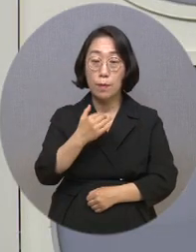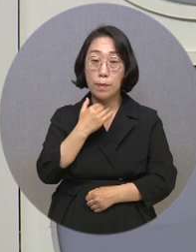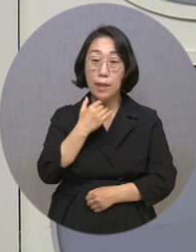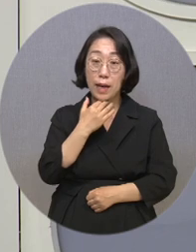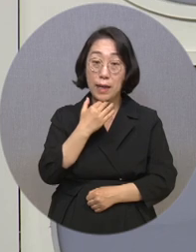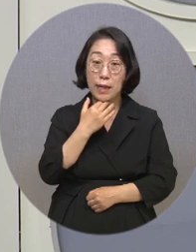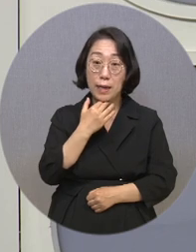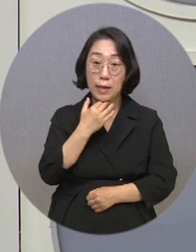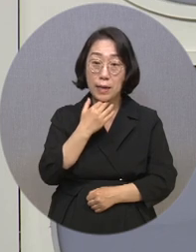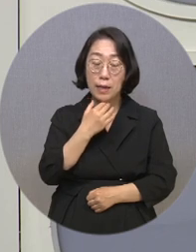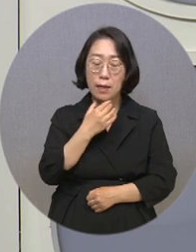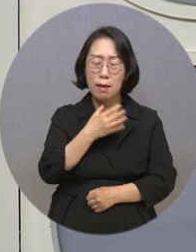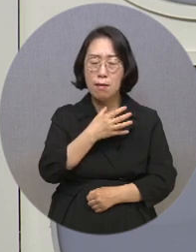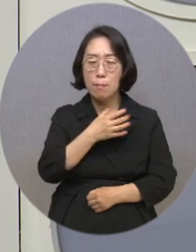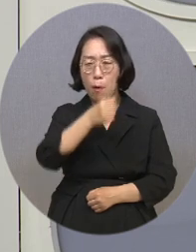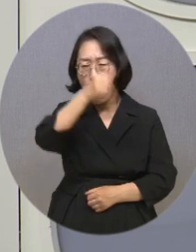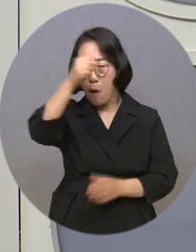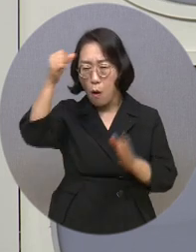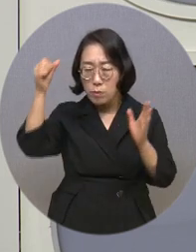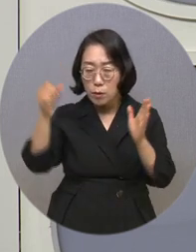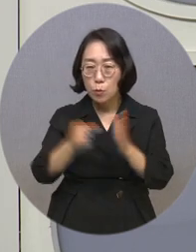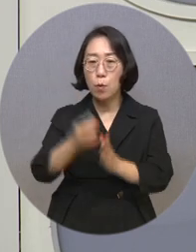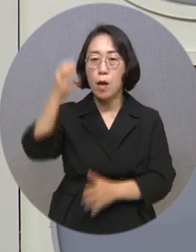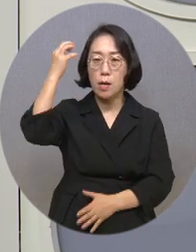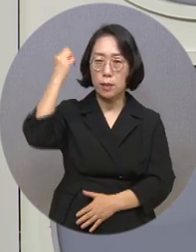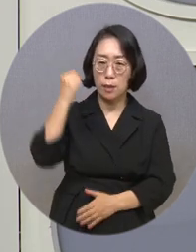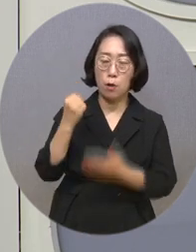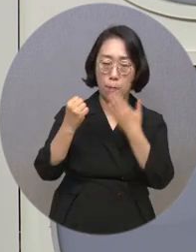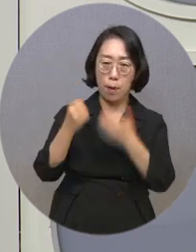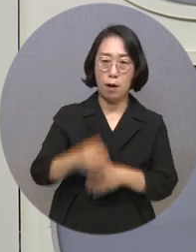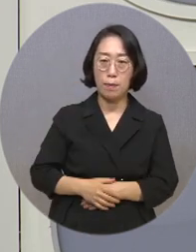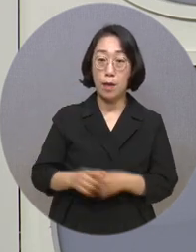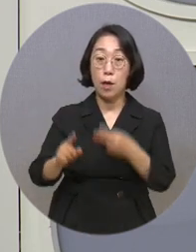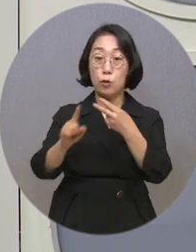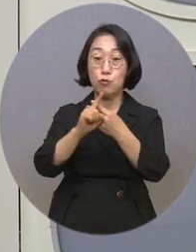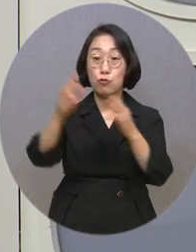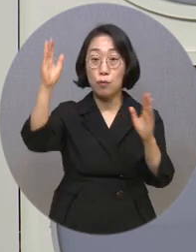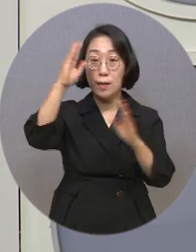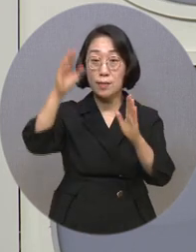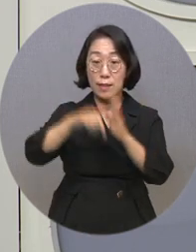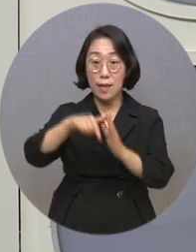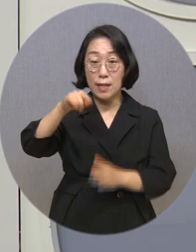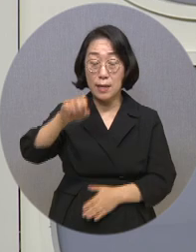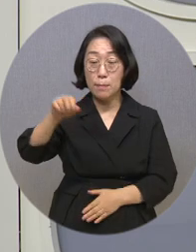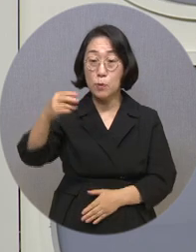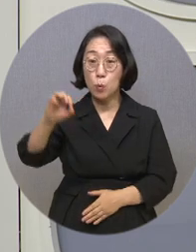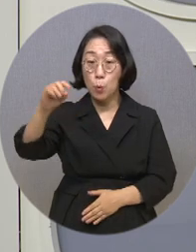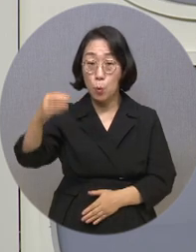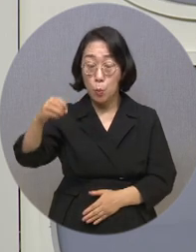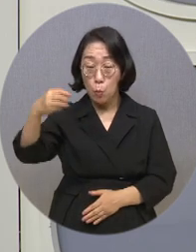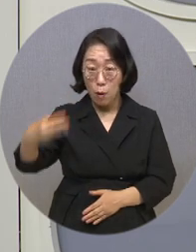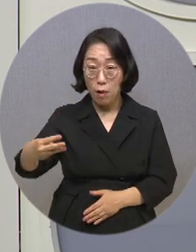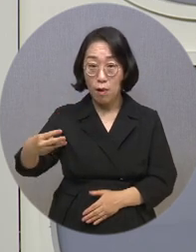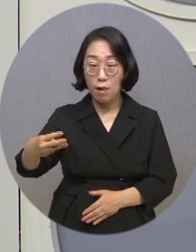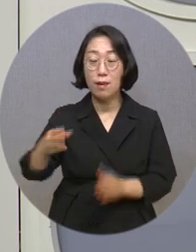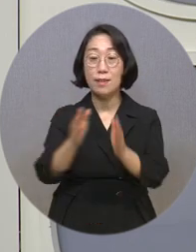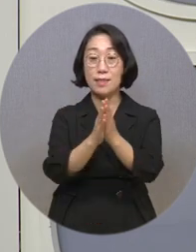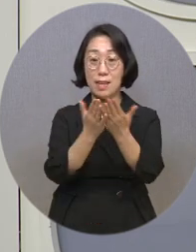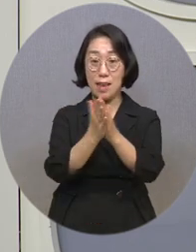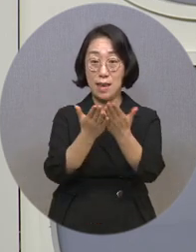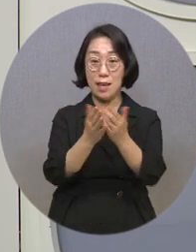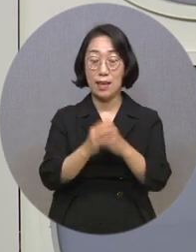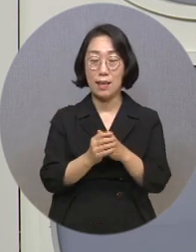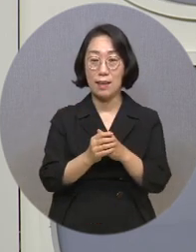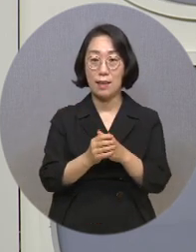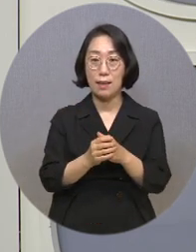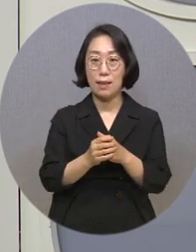들어서도 잊어버리지가 않아요. 그렇죠. 제가 중학교 때 김소월의 시집을 그때는 뭐 시집이 별로 없을 때니까